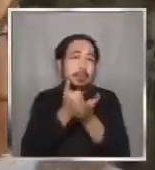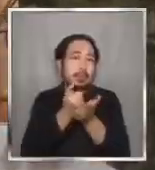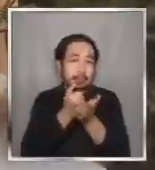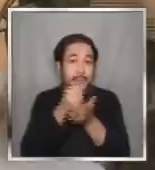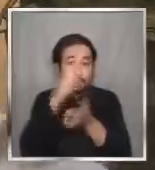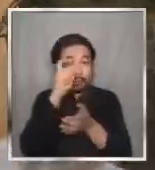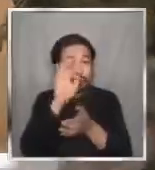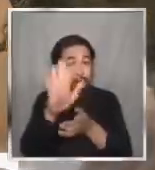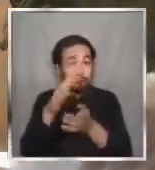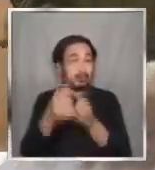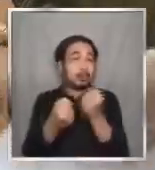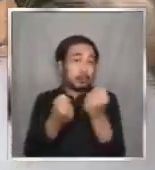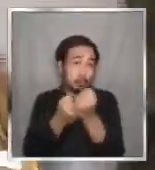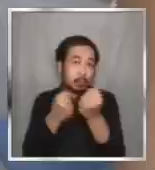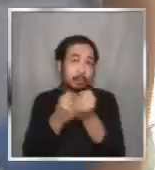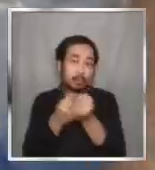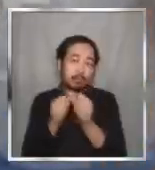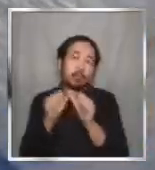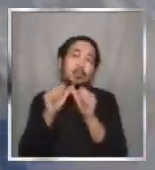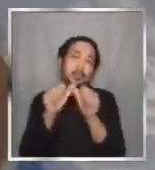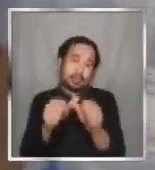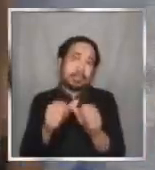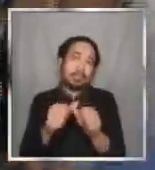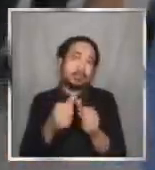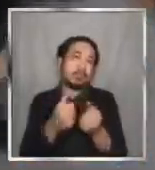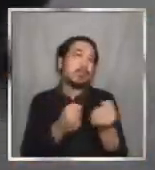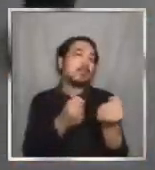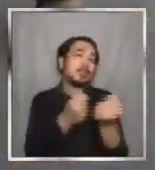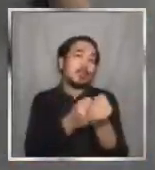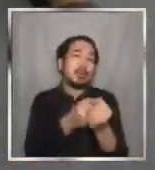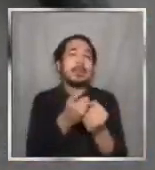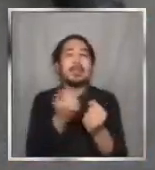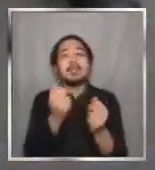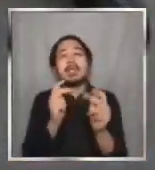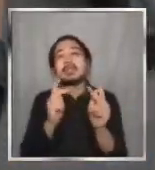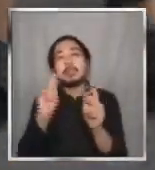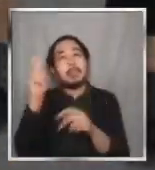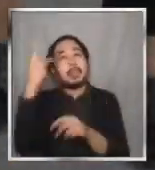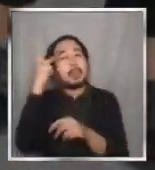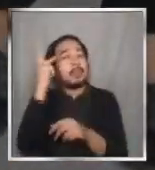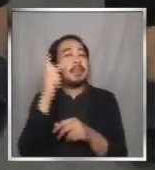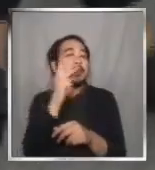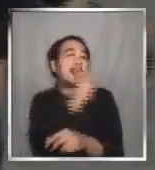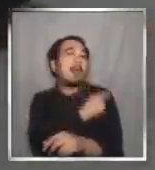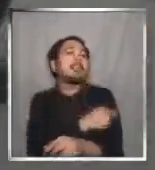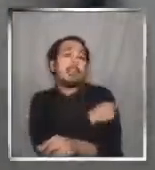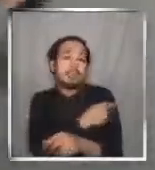patuloy kaming nakakapaghatid ng tulong sa mga pampublikong ospital sa iba't ibang lugar.